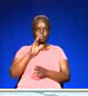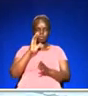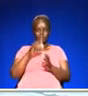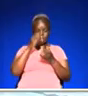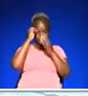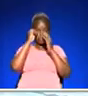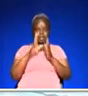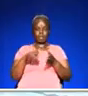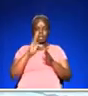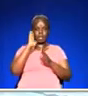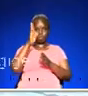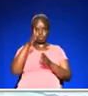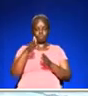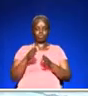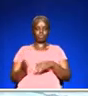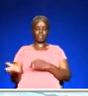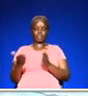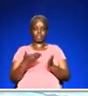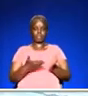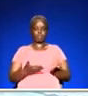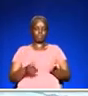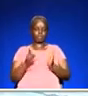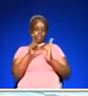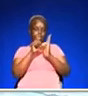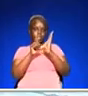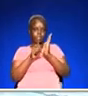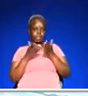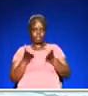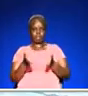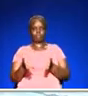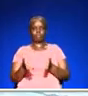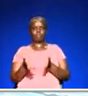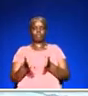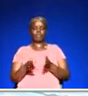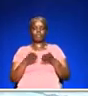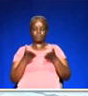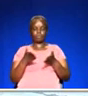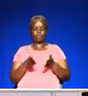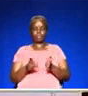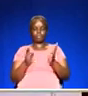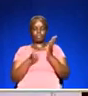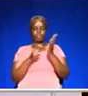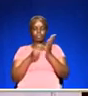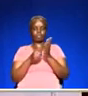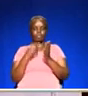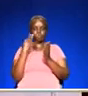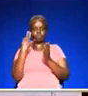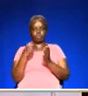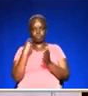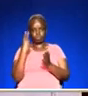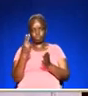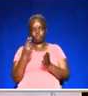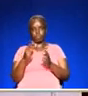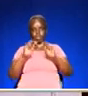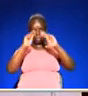Mwanafunzi hujambo, karibu katika kipindi chetu. Leo tuna Kiswahili kidato cha pili na